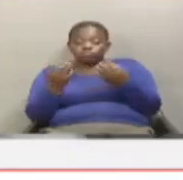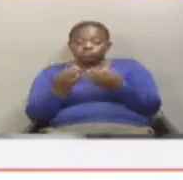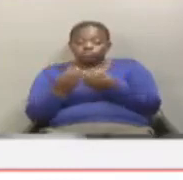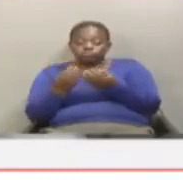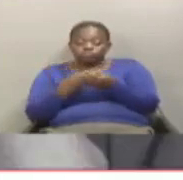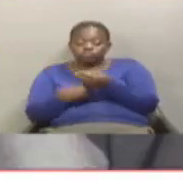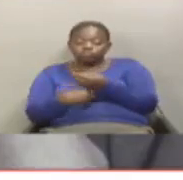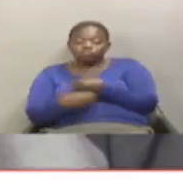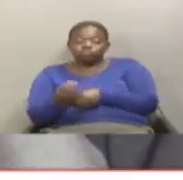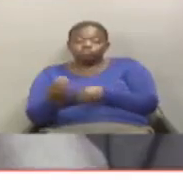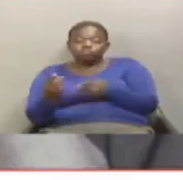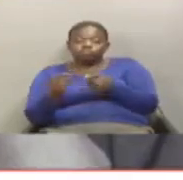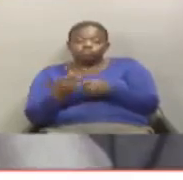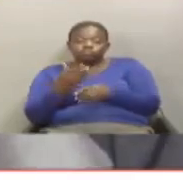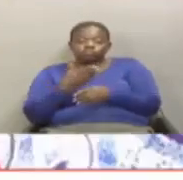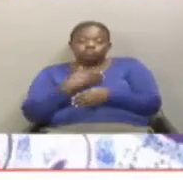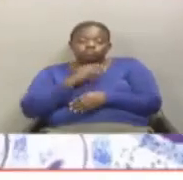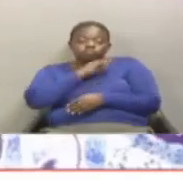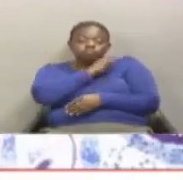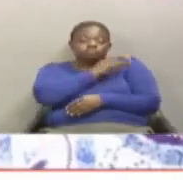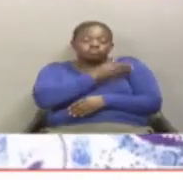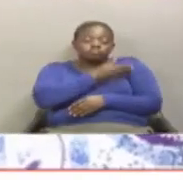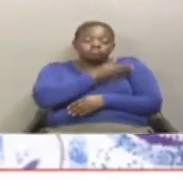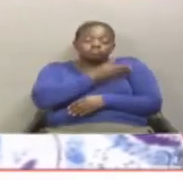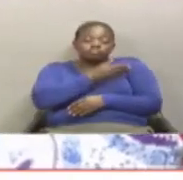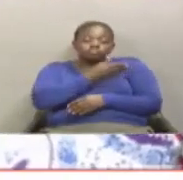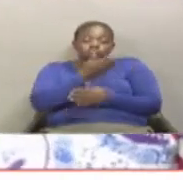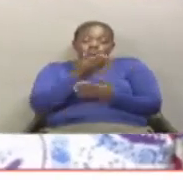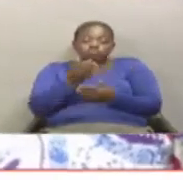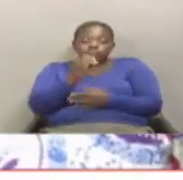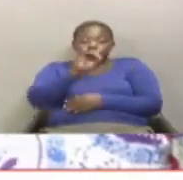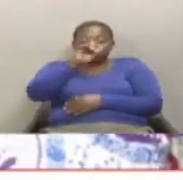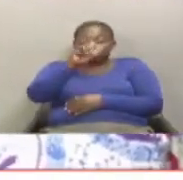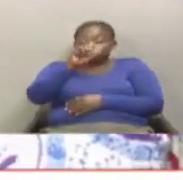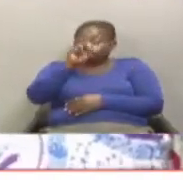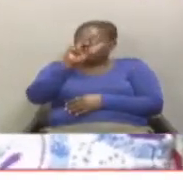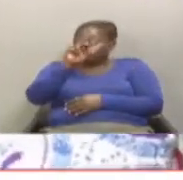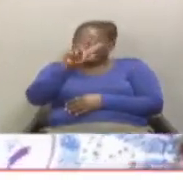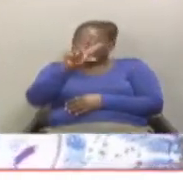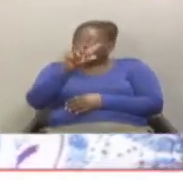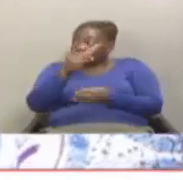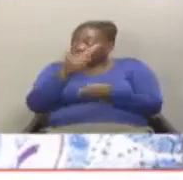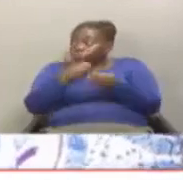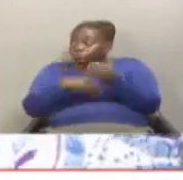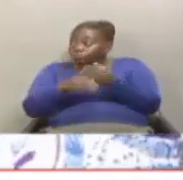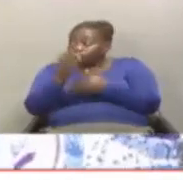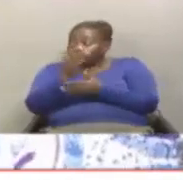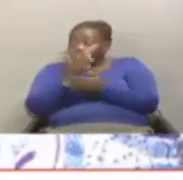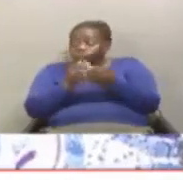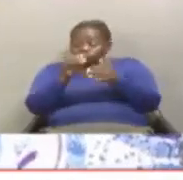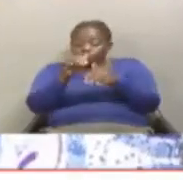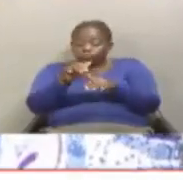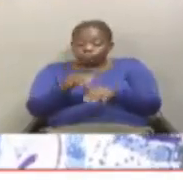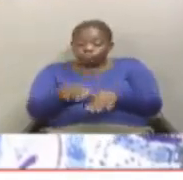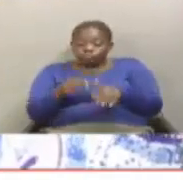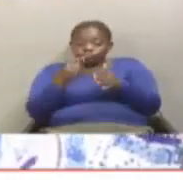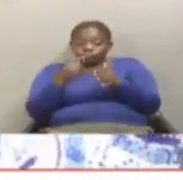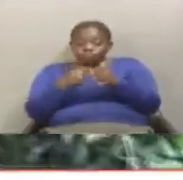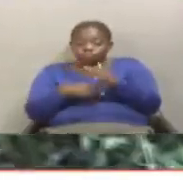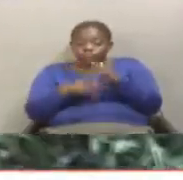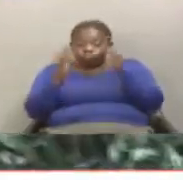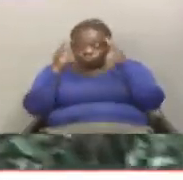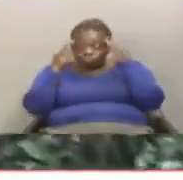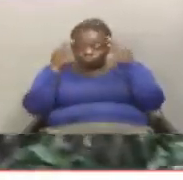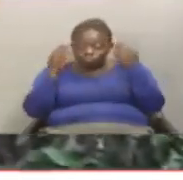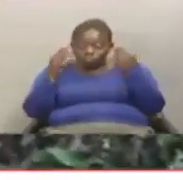twakigula era tukirinako obuyinza kyaffe. Jamal Mulondo nga muzzukulu wa adikini yaguze ekitundu kyekijja agamba nti amanyako nti